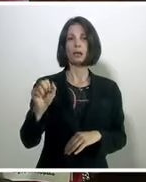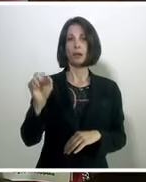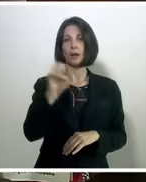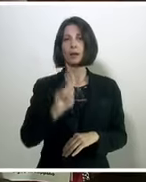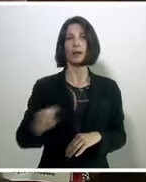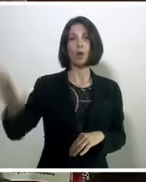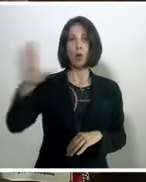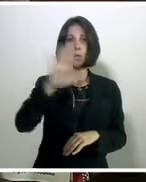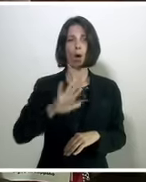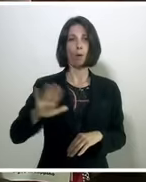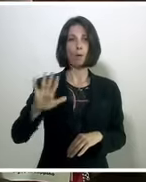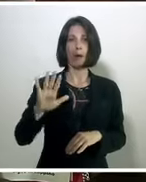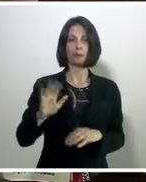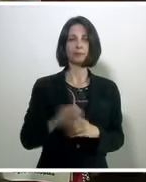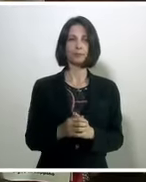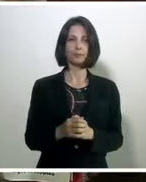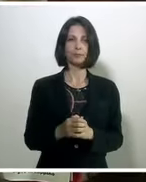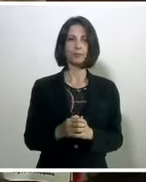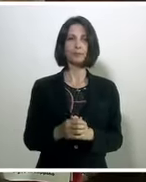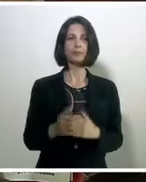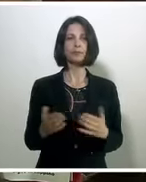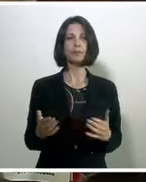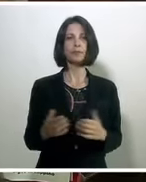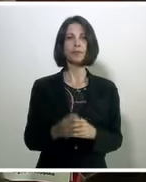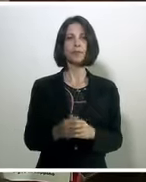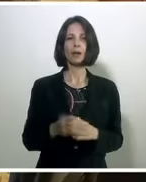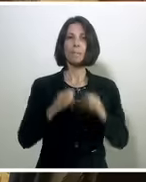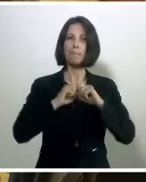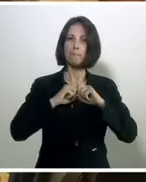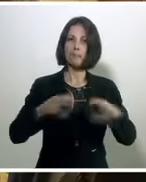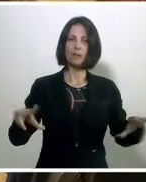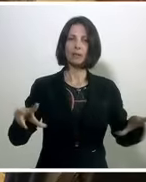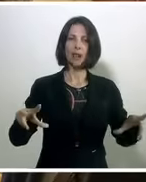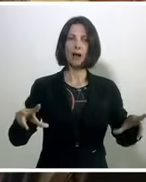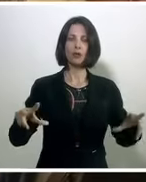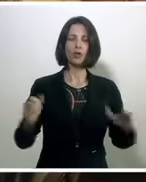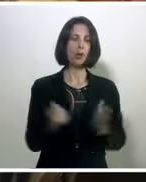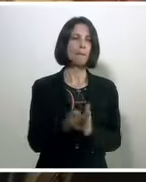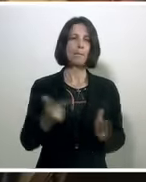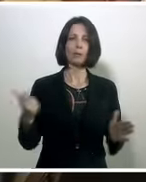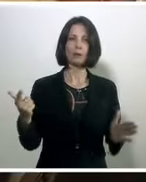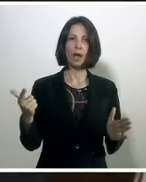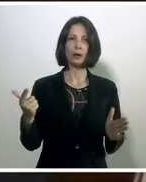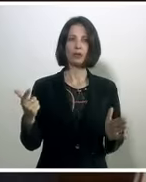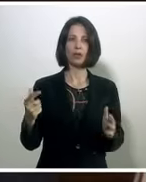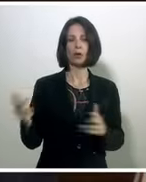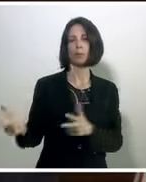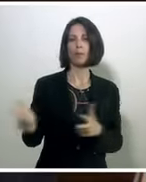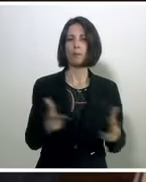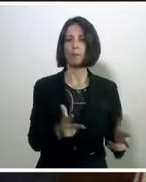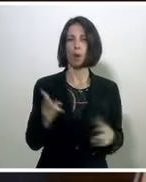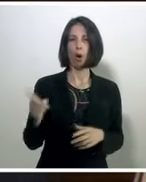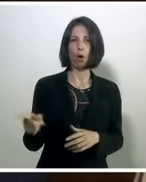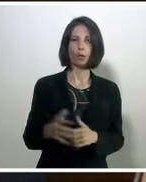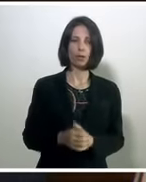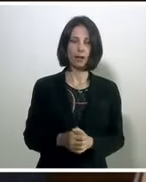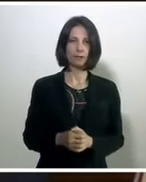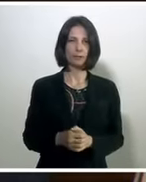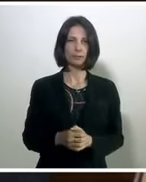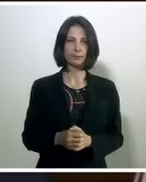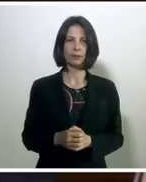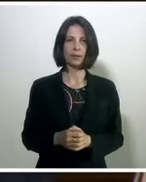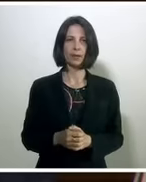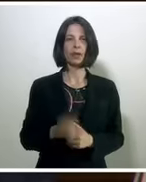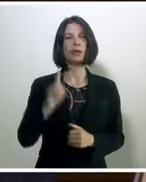certo verso dell'Occidente nonché per il messaggio dirompente di cui si rende portatore se si volesse